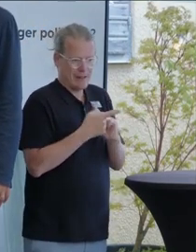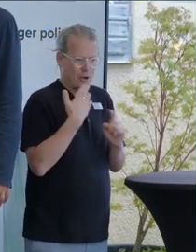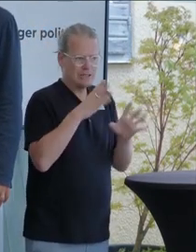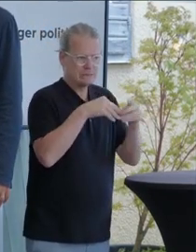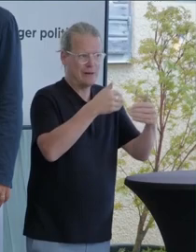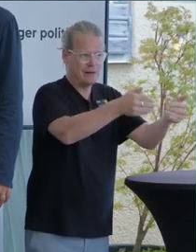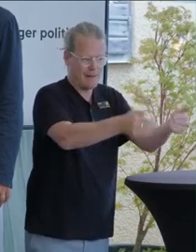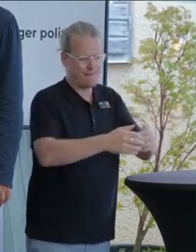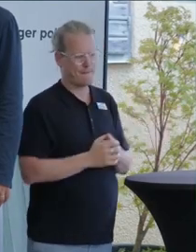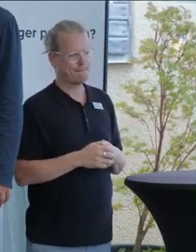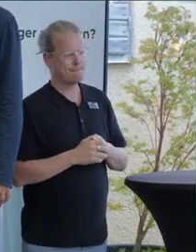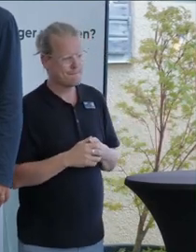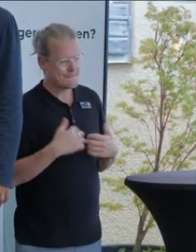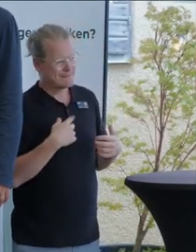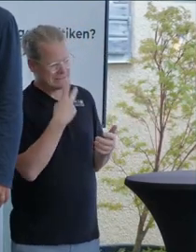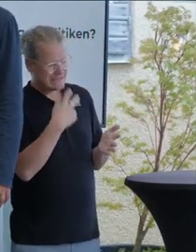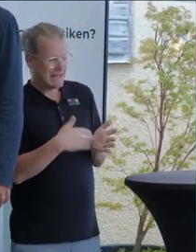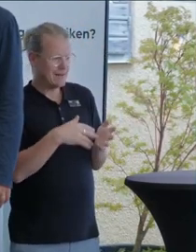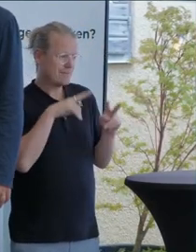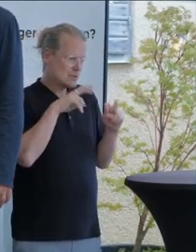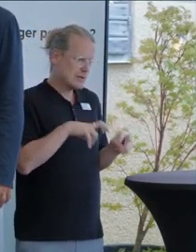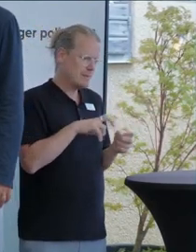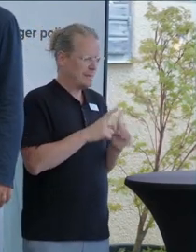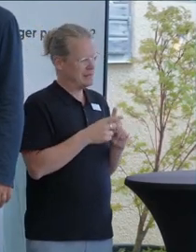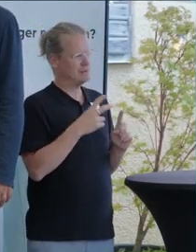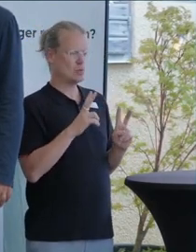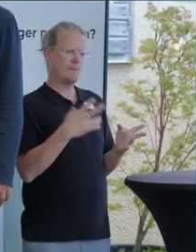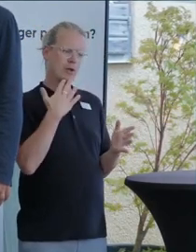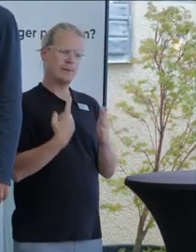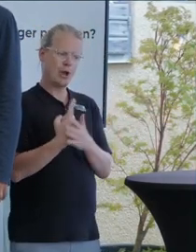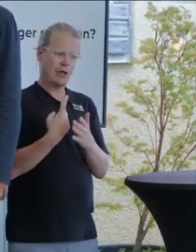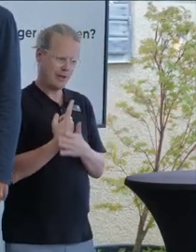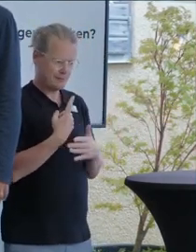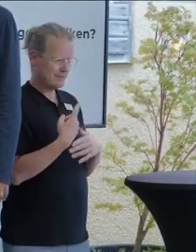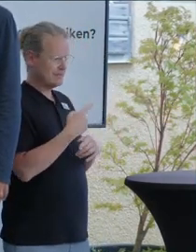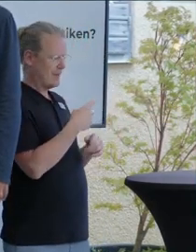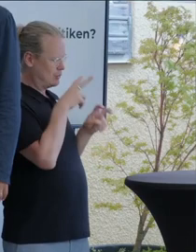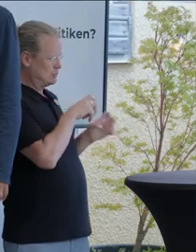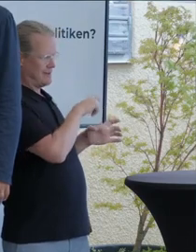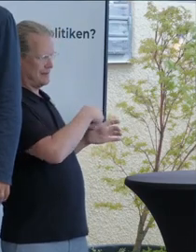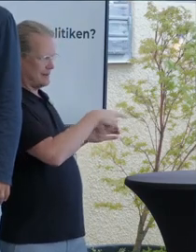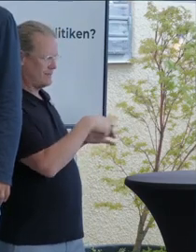att se till att forskningen blir så bra som möjligt. Ge forskare rätt möjligheter för riktigt bra forskning.